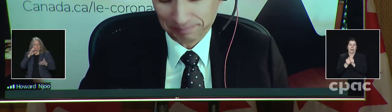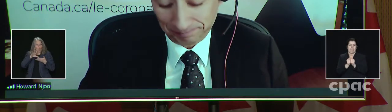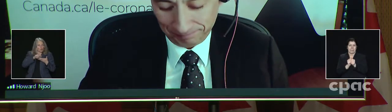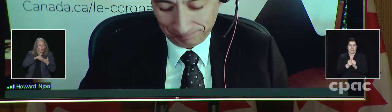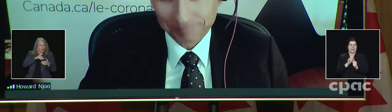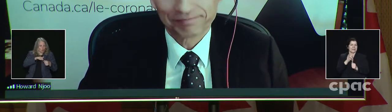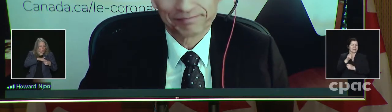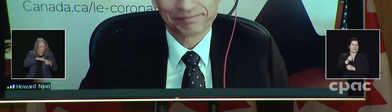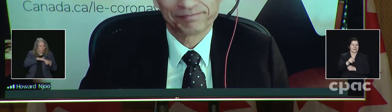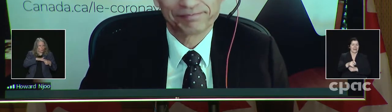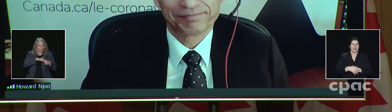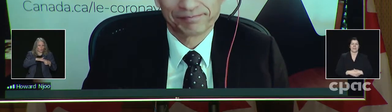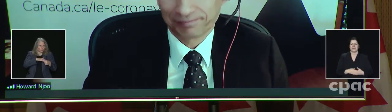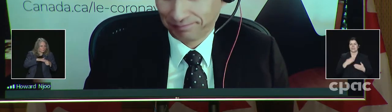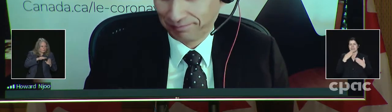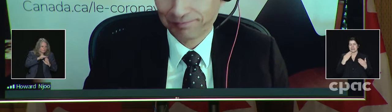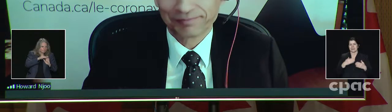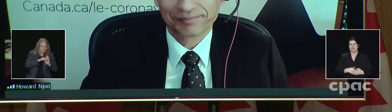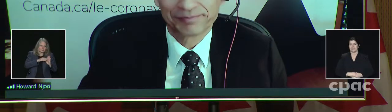Merci.